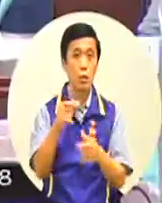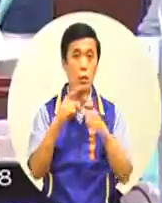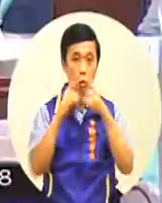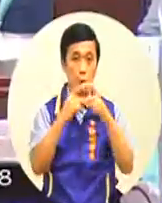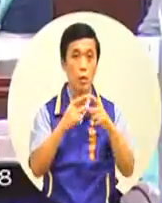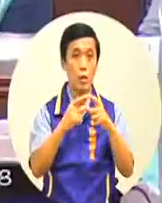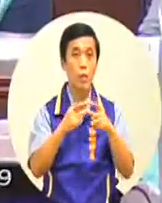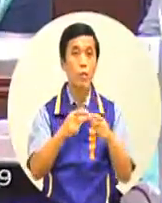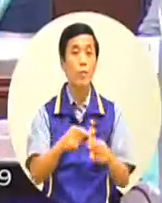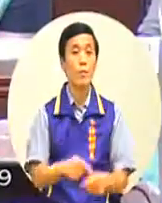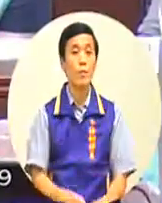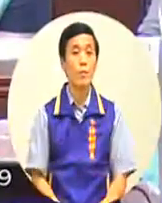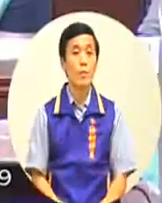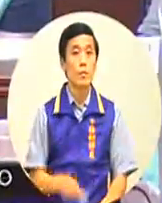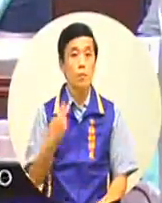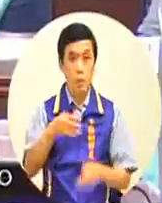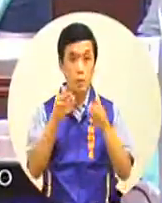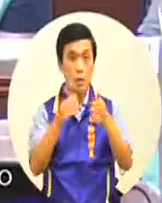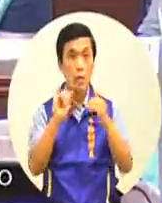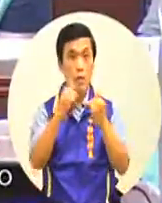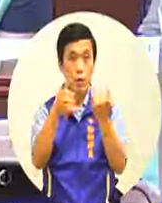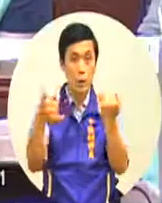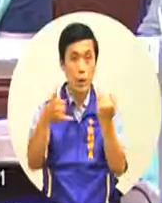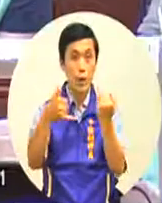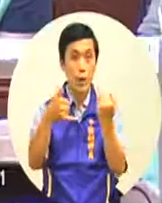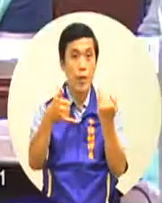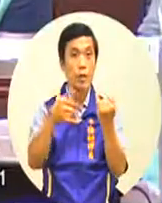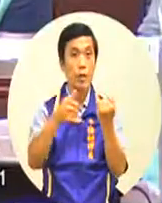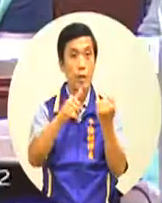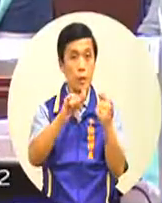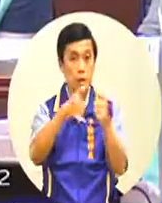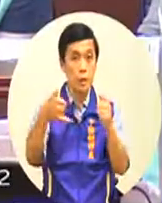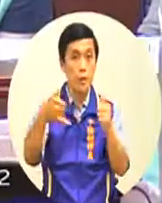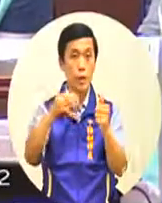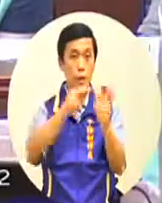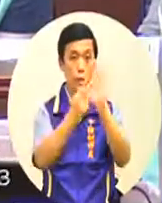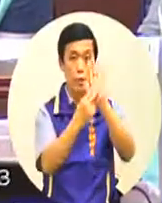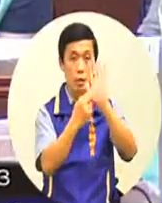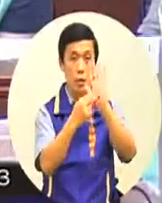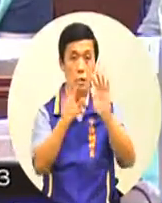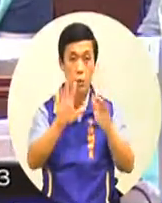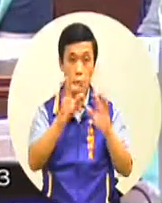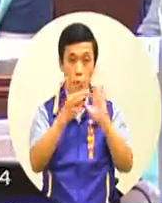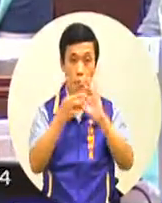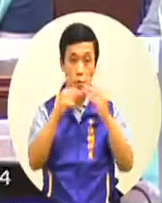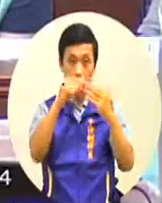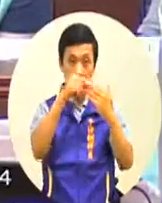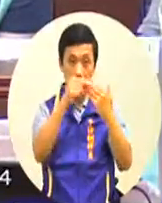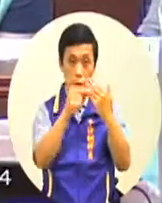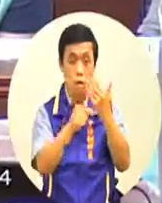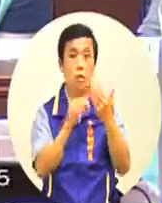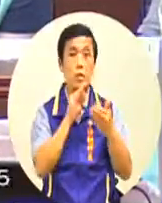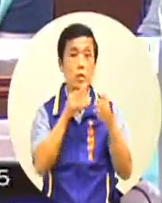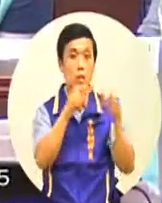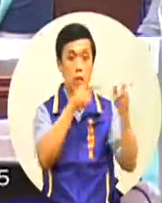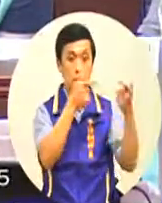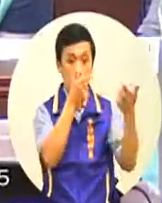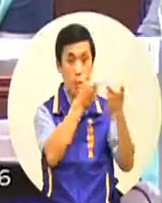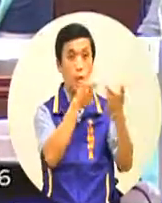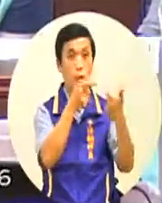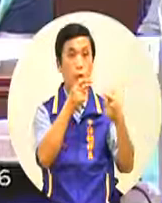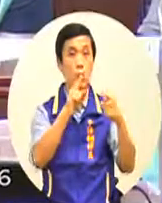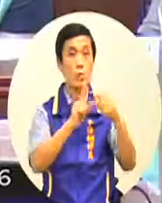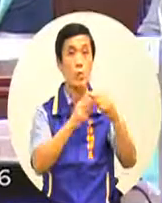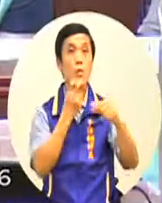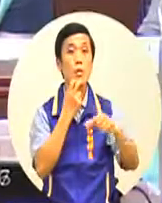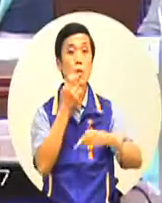召集人。跟议员做说明哈，我们这些相关的规定都是按照我们中央相关肠道机构